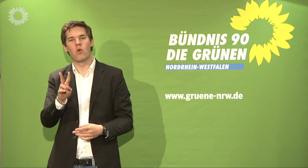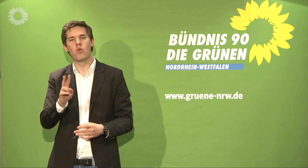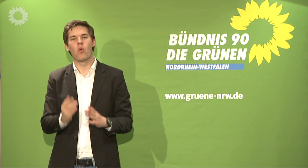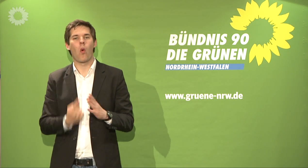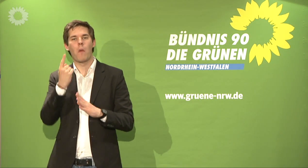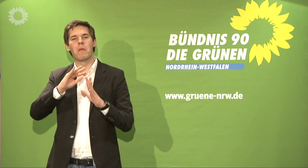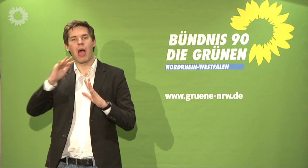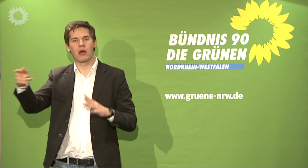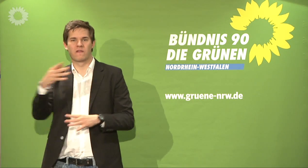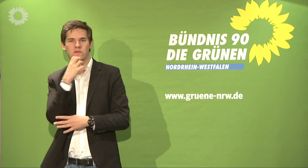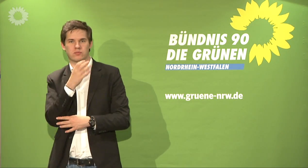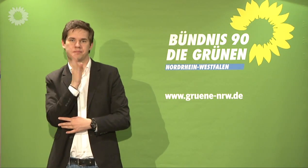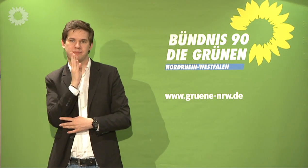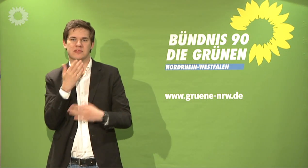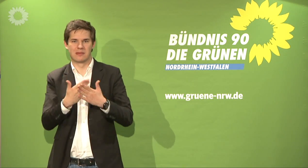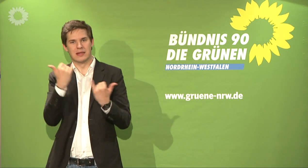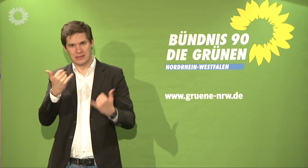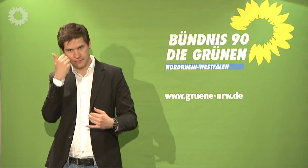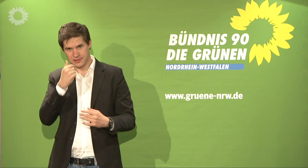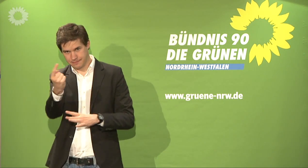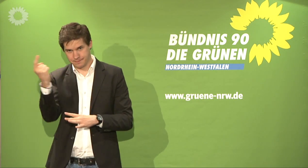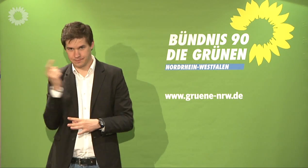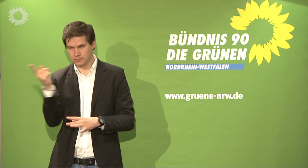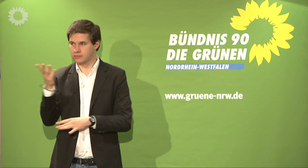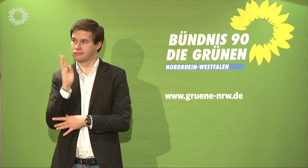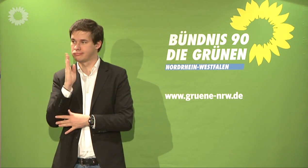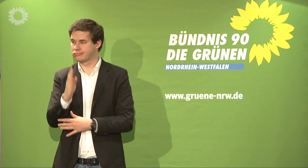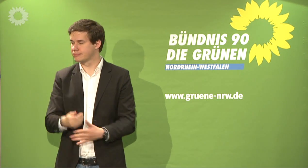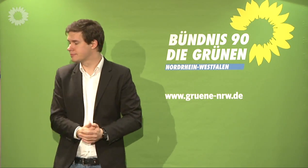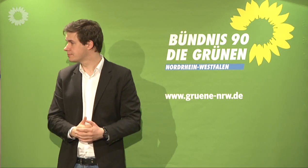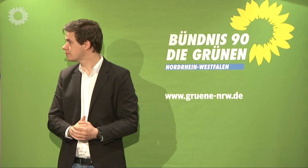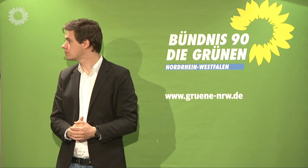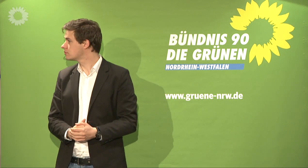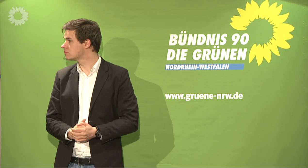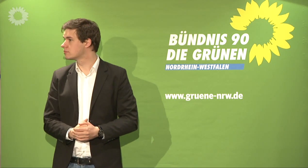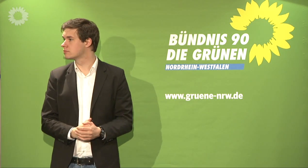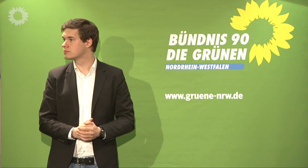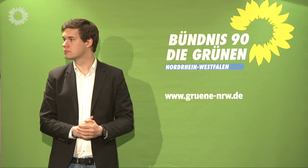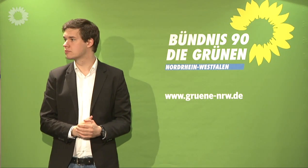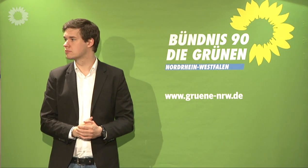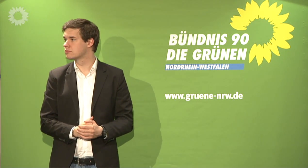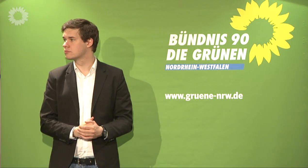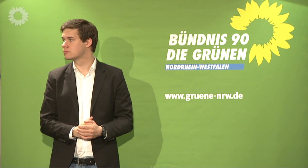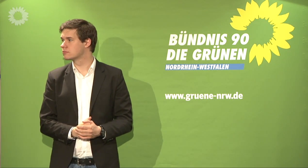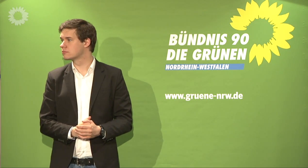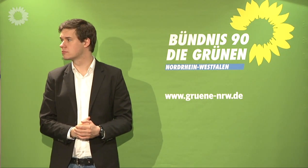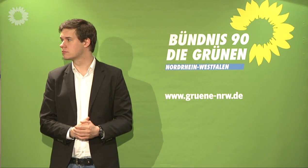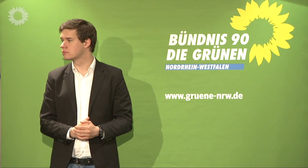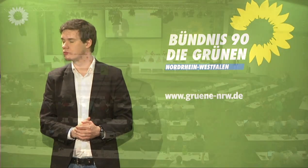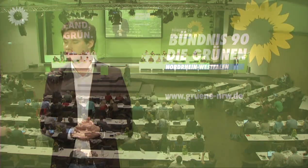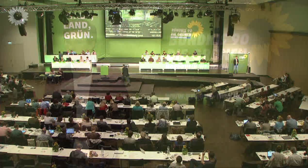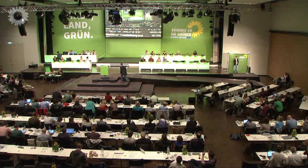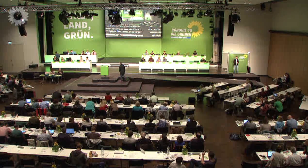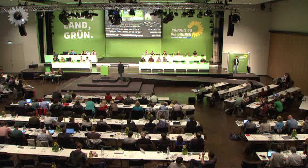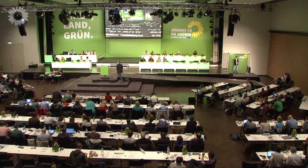Antrag sprechen möchte. Den bitte ich jetzt hier nach vorne, um den Antrag vorzustellen.